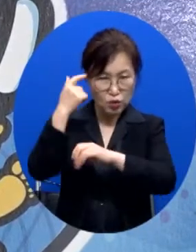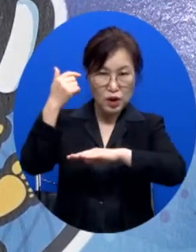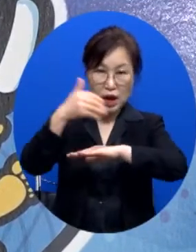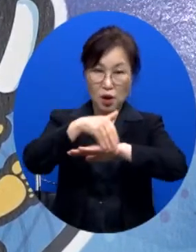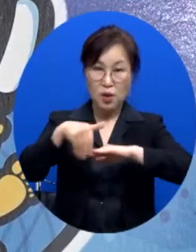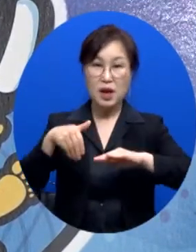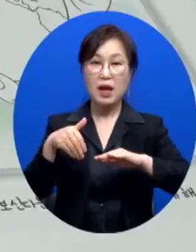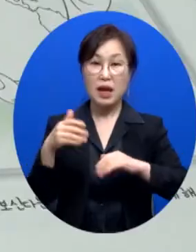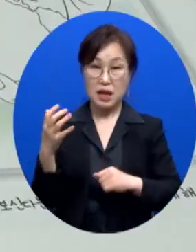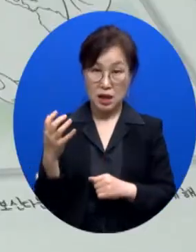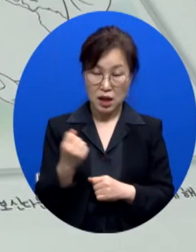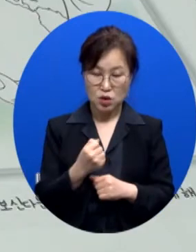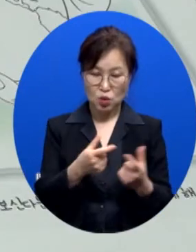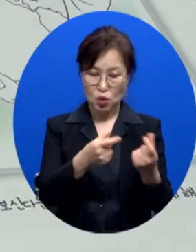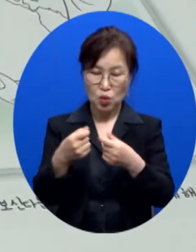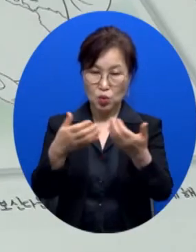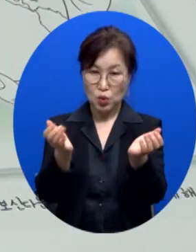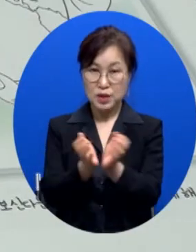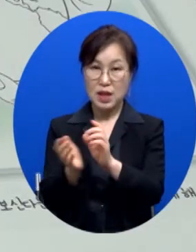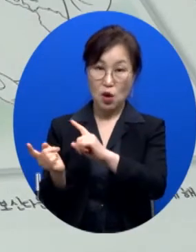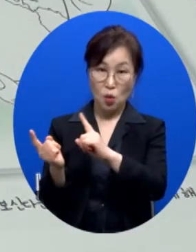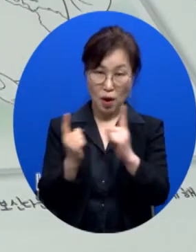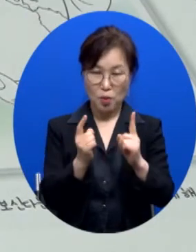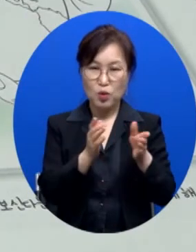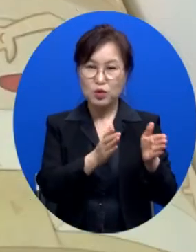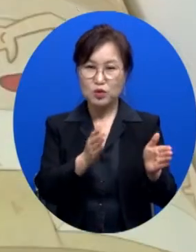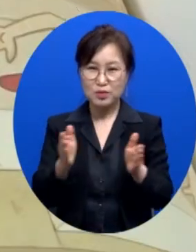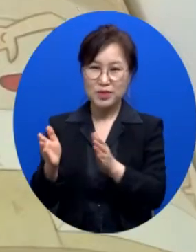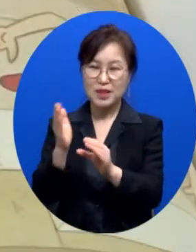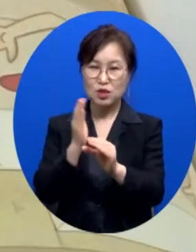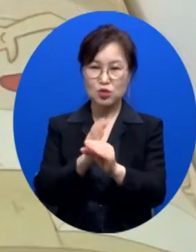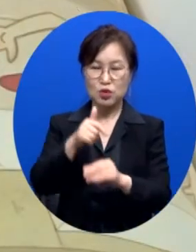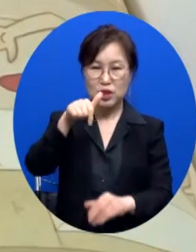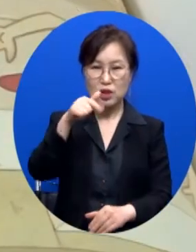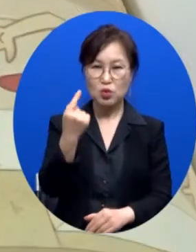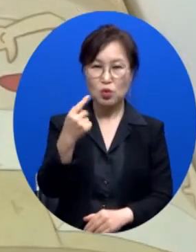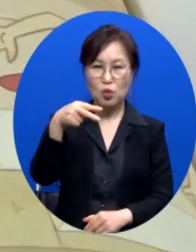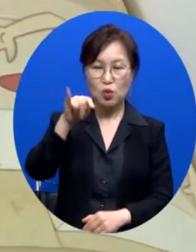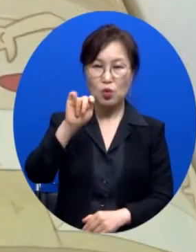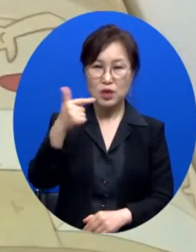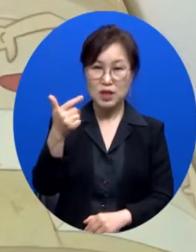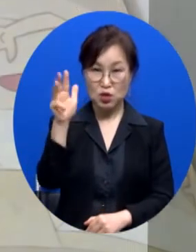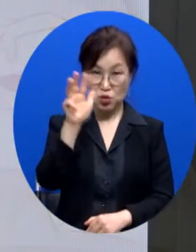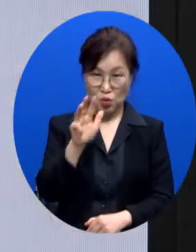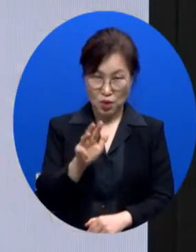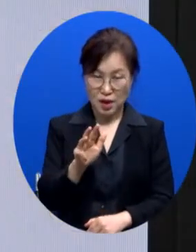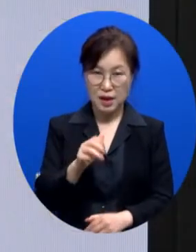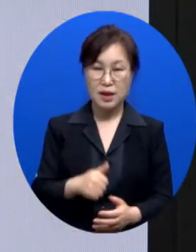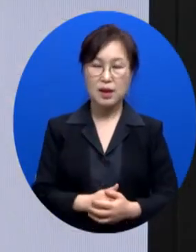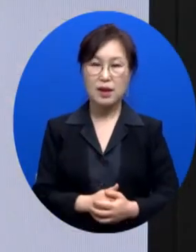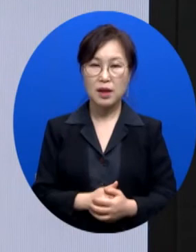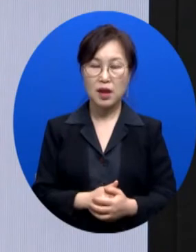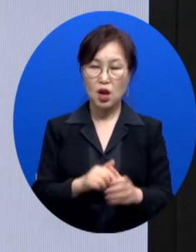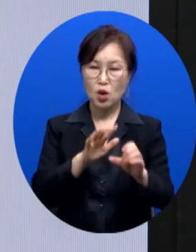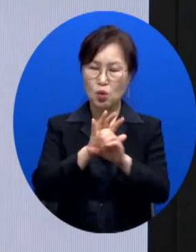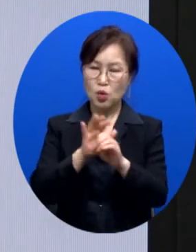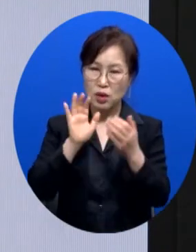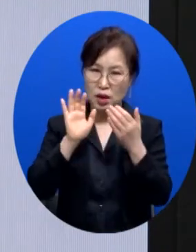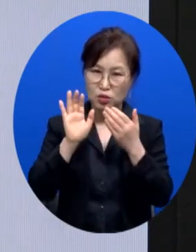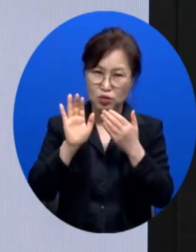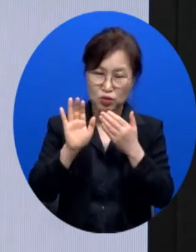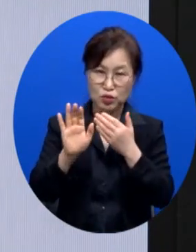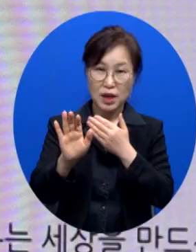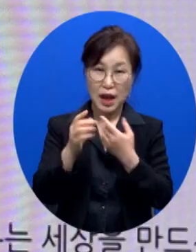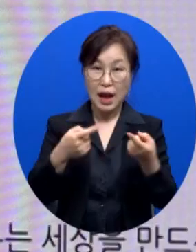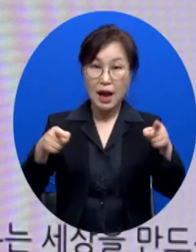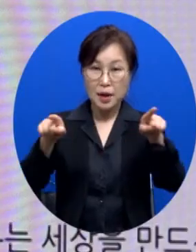바탕으로 공동체성 회복 교육을 준비하는 대한예수교장로회 고신총회교육원. 코로나19 이후 모두 함께